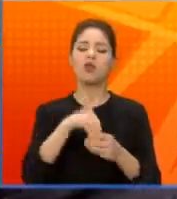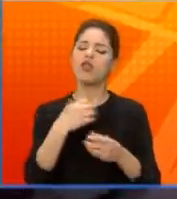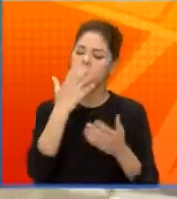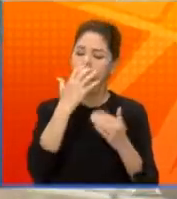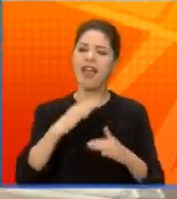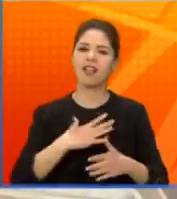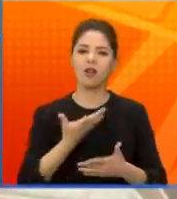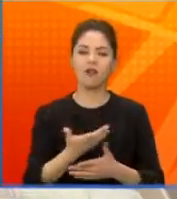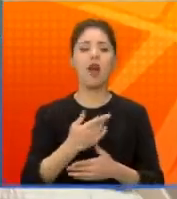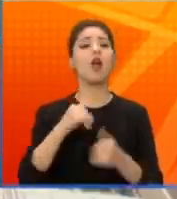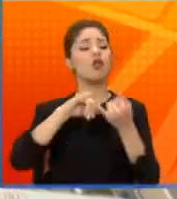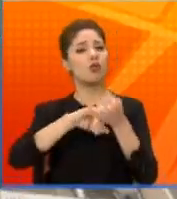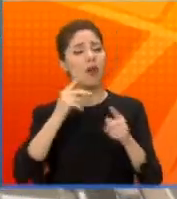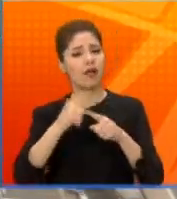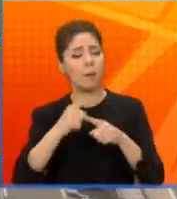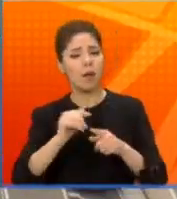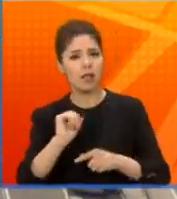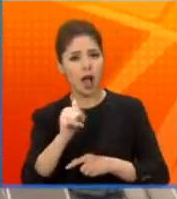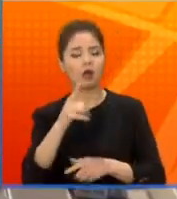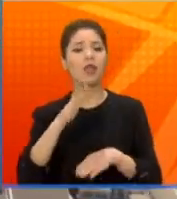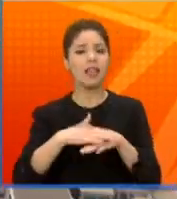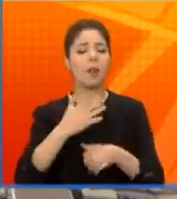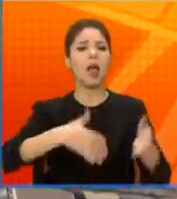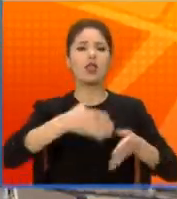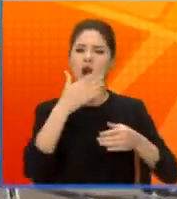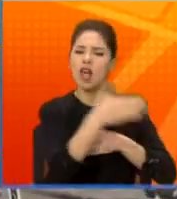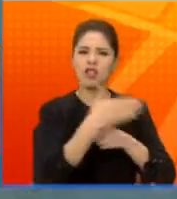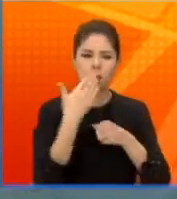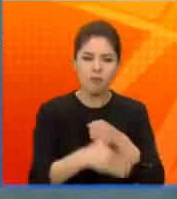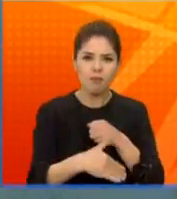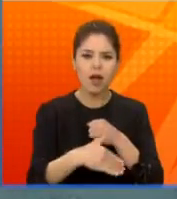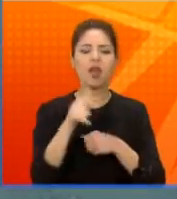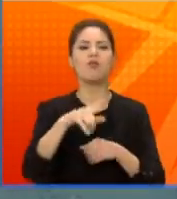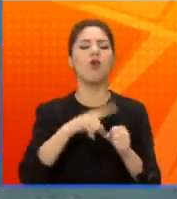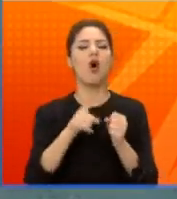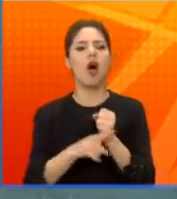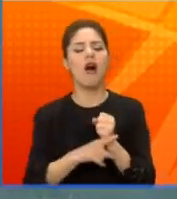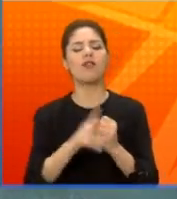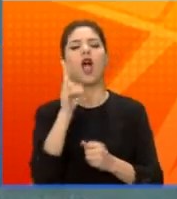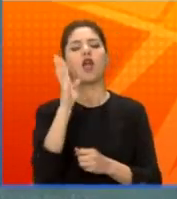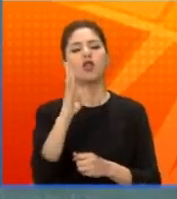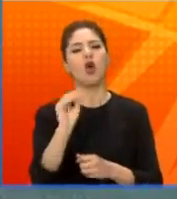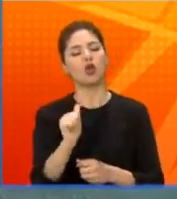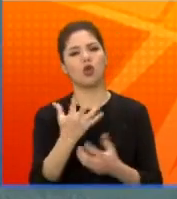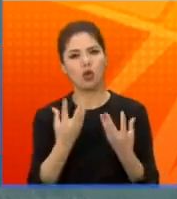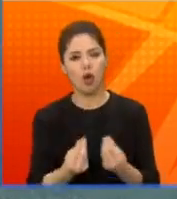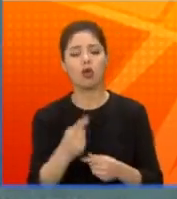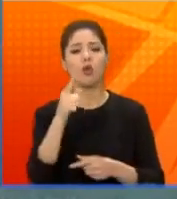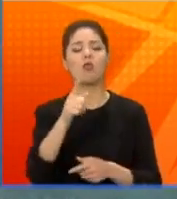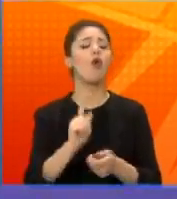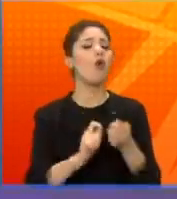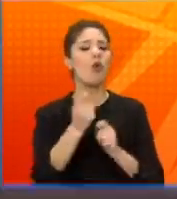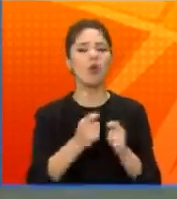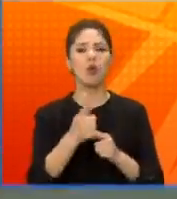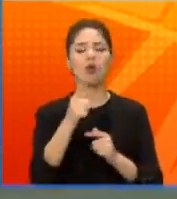bekliyorduk zaten. Cumartesi ve pazar günleri uygulanan sokağa çıkma kısıtlaması bu hafta 4 güne çıkarıldı. Uygulama